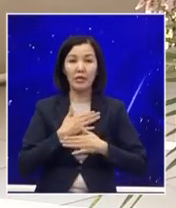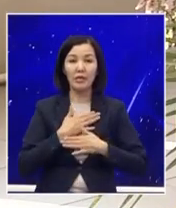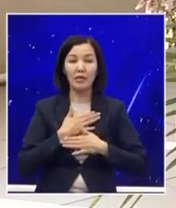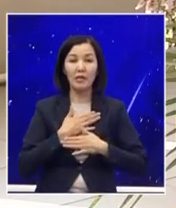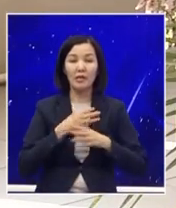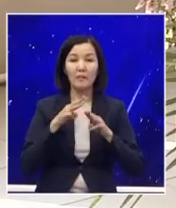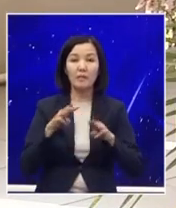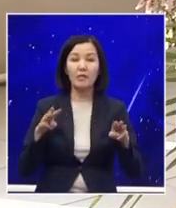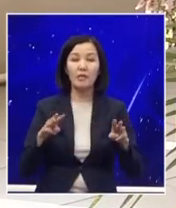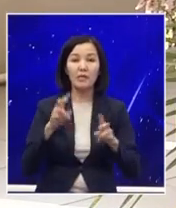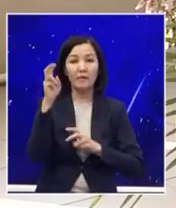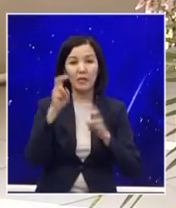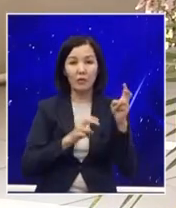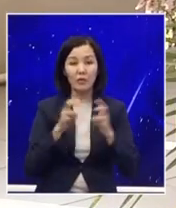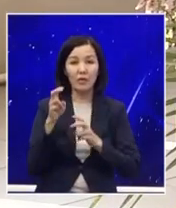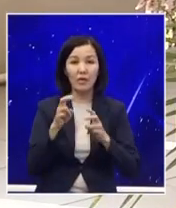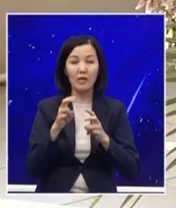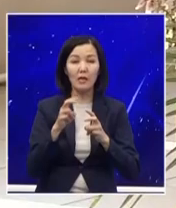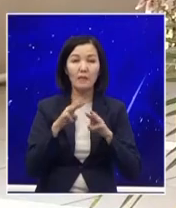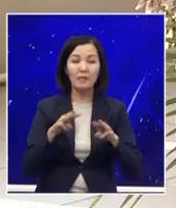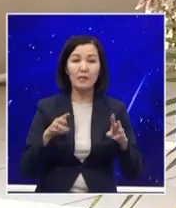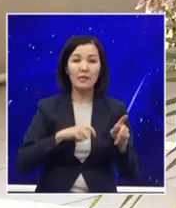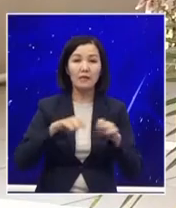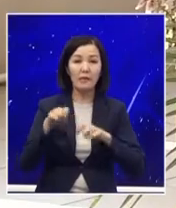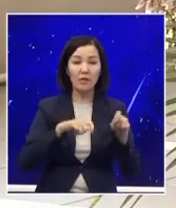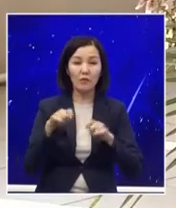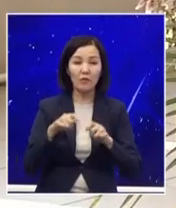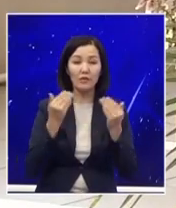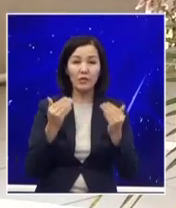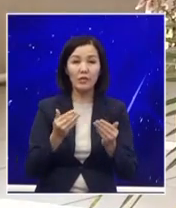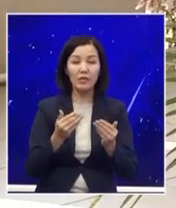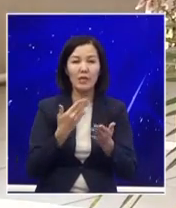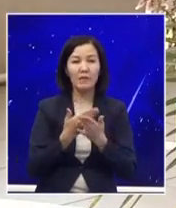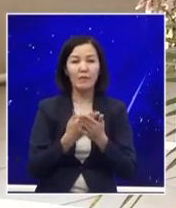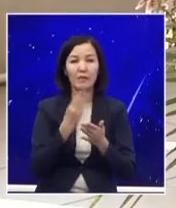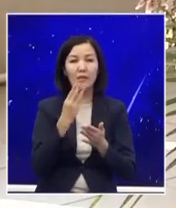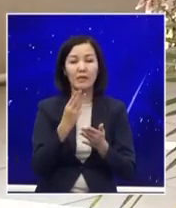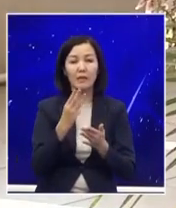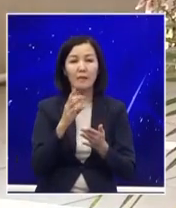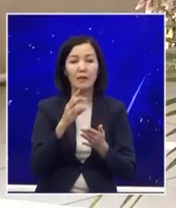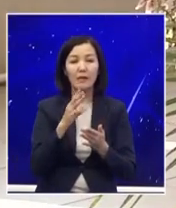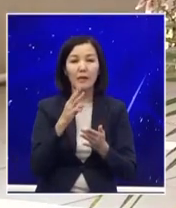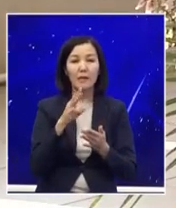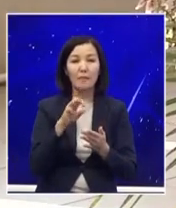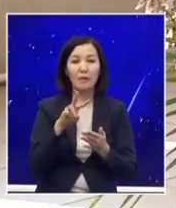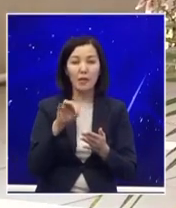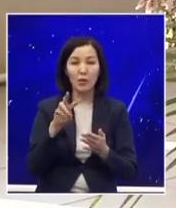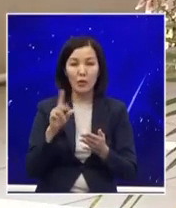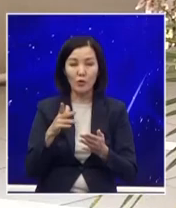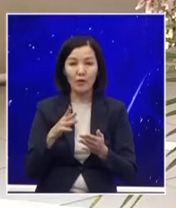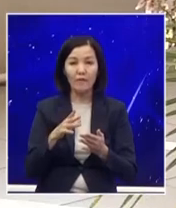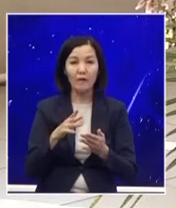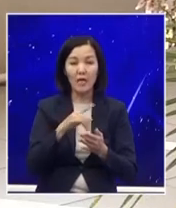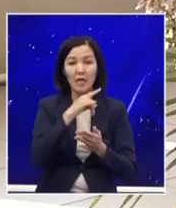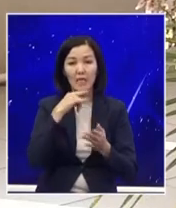это Министерство индустрии, Министерство торговли, интеграции. Сегодня мощность, к примеру, составляет 3 миллиона штук. Мощность всех российских